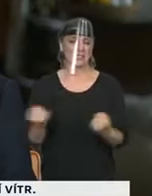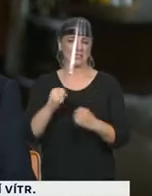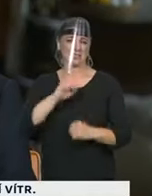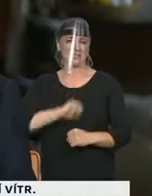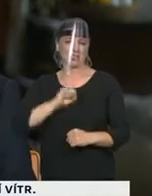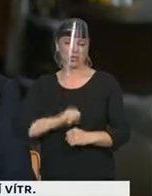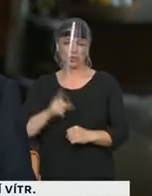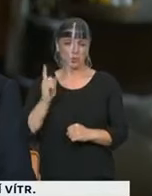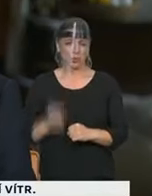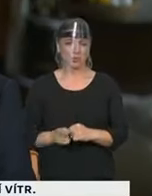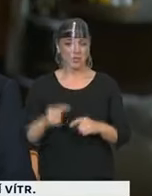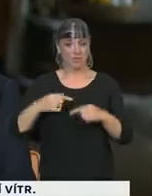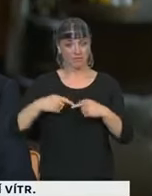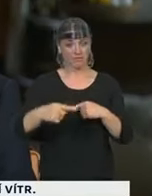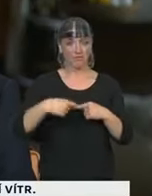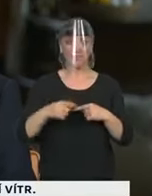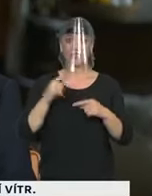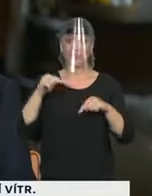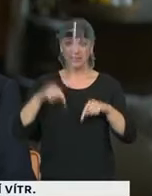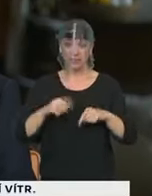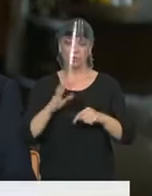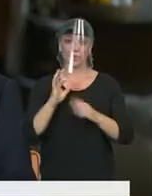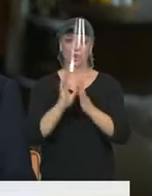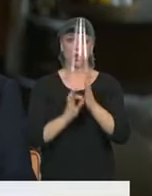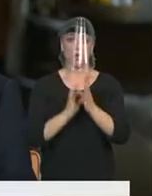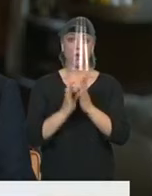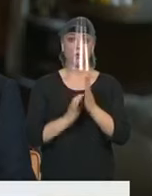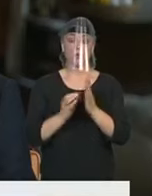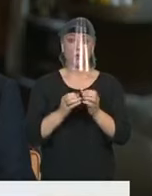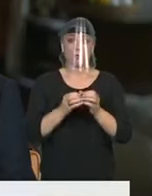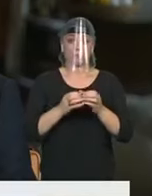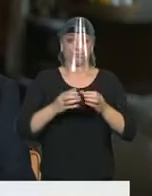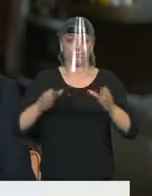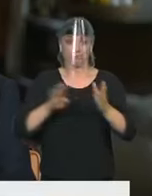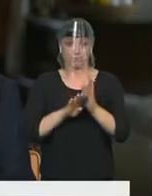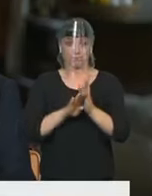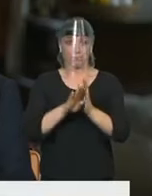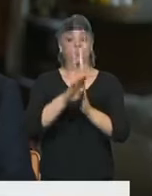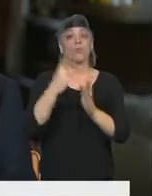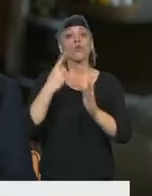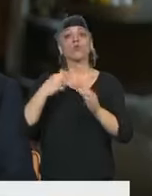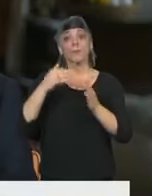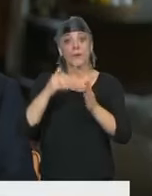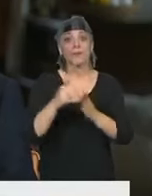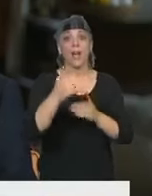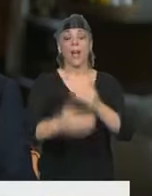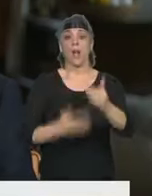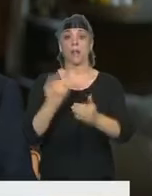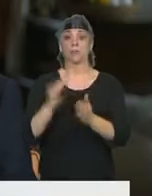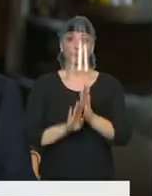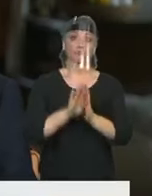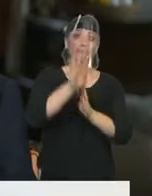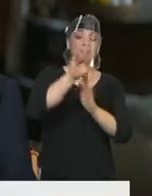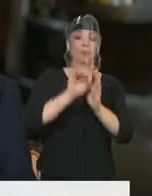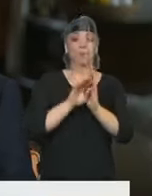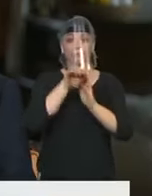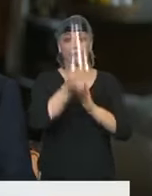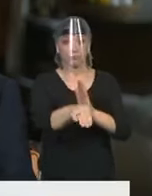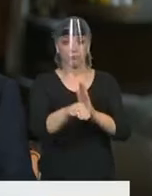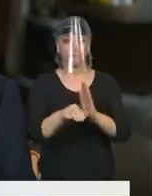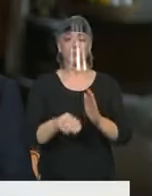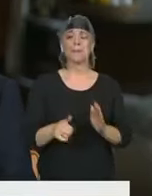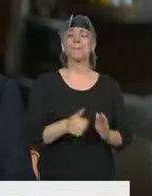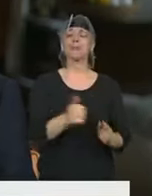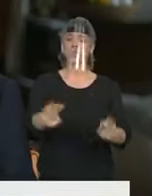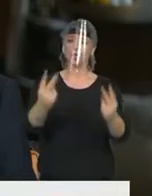klíčové fáze, kdy u nás situace kulminuje a rozhoduje se o dalším vývoji. A proto chci říct tu